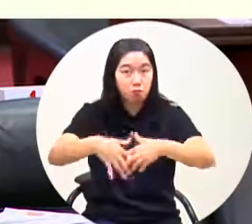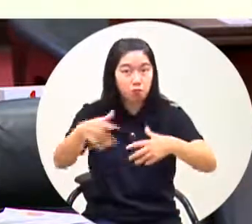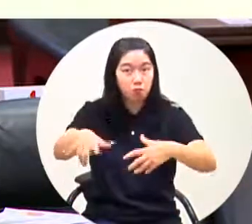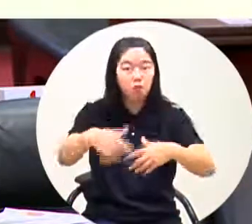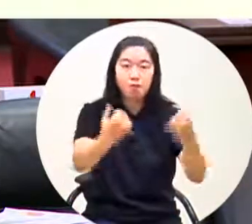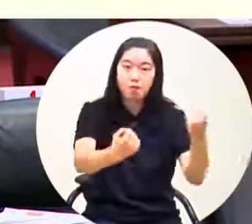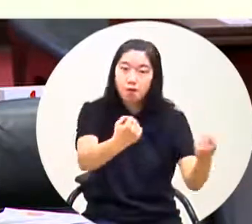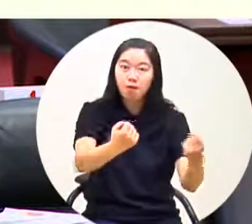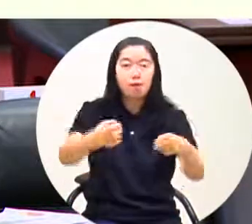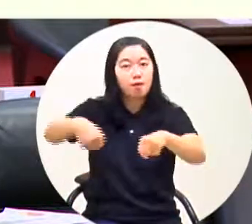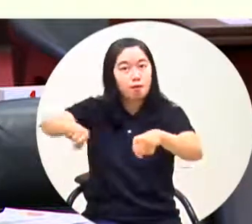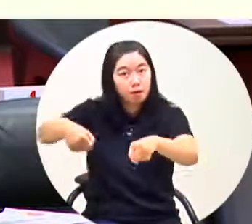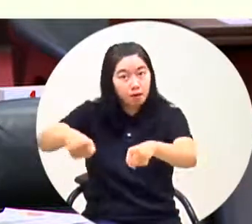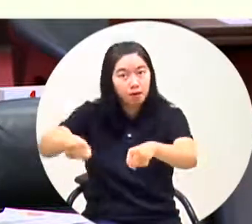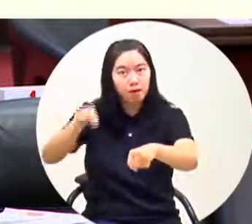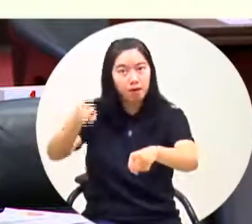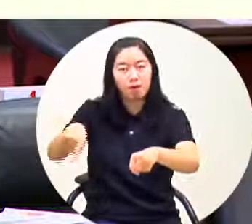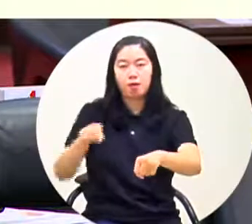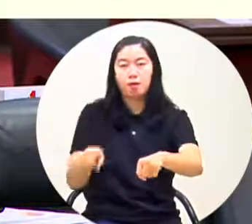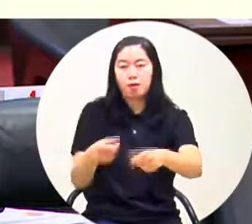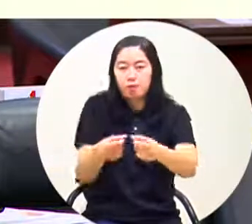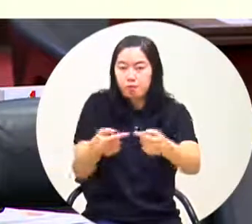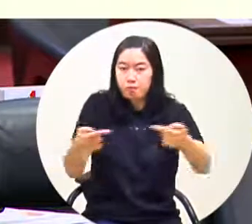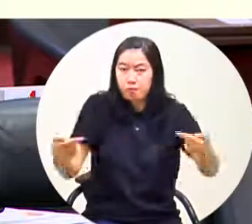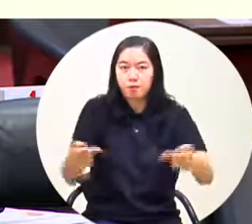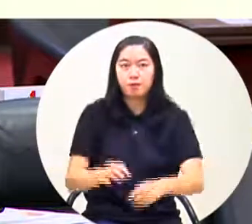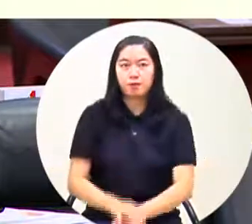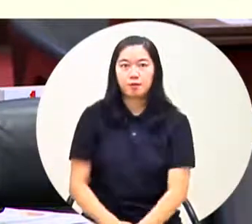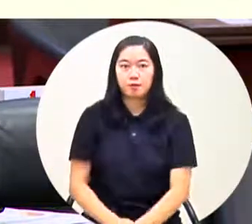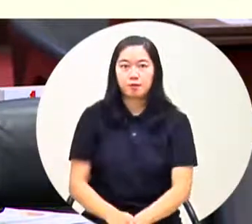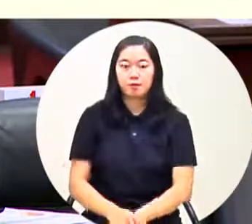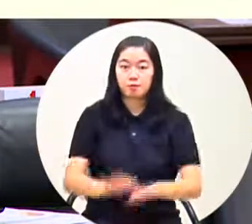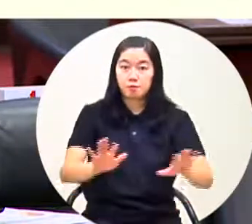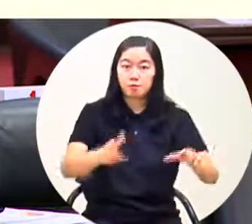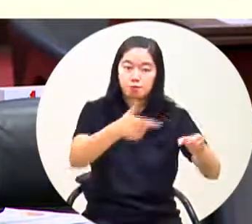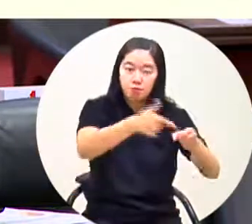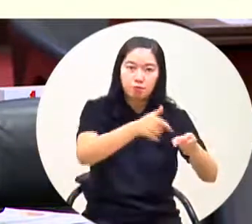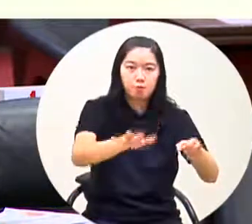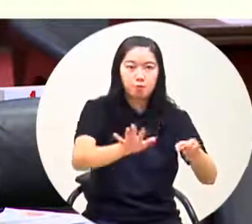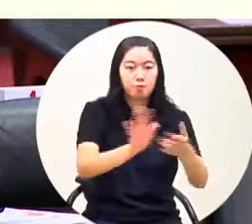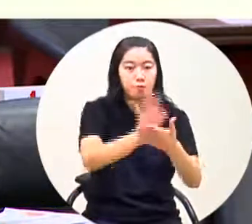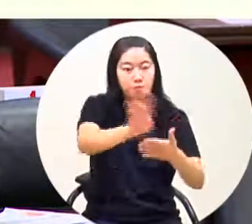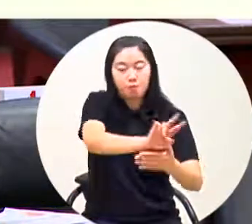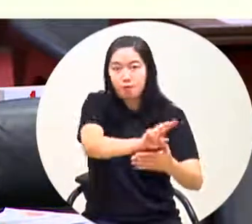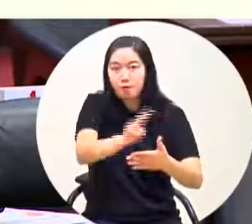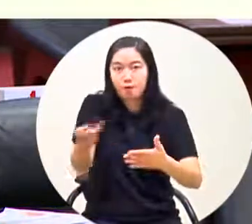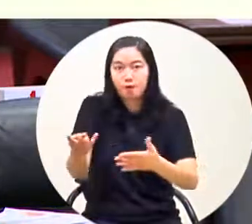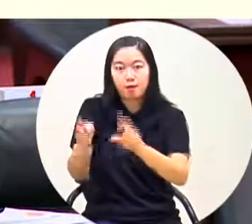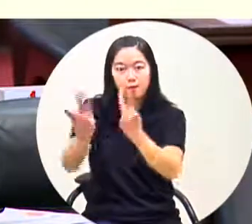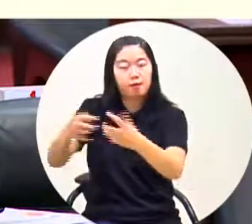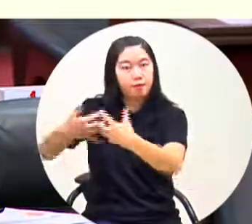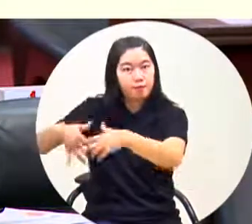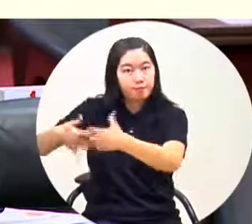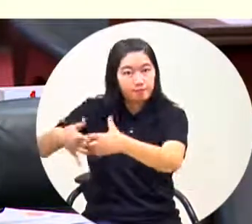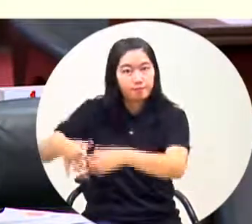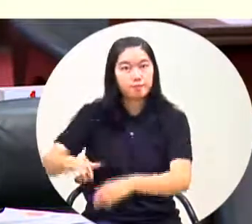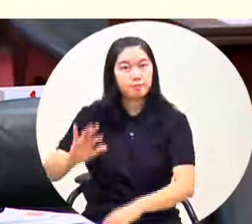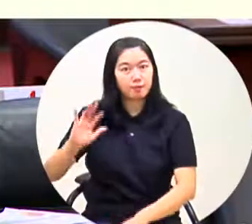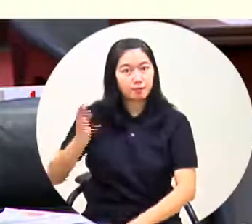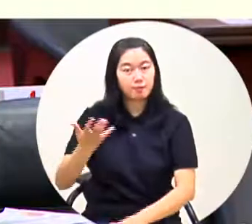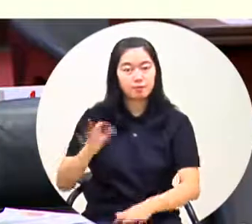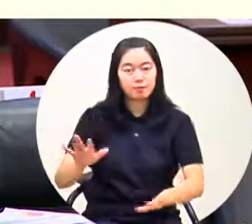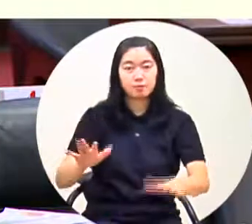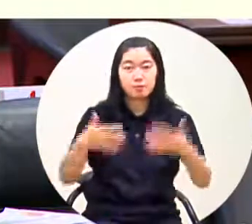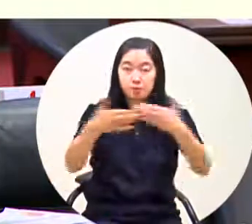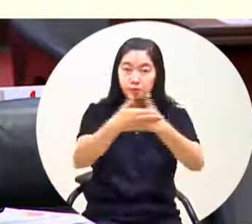哈，对，讲未来一个汽油会改成一个电动车，这也是一个趋势啊，哈。但是根据交通部这一个